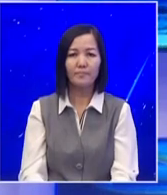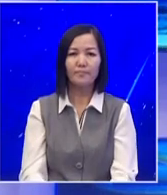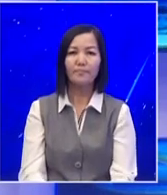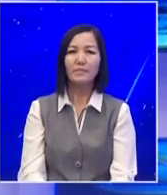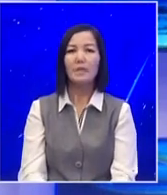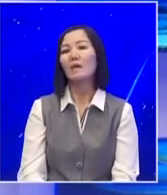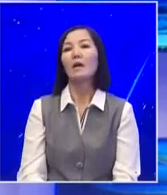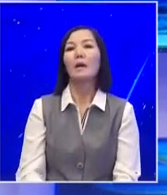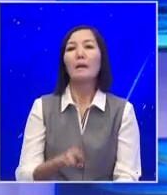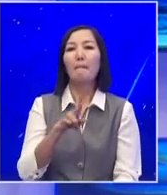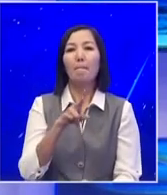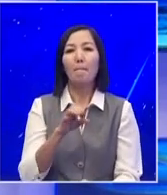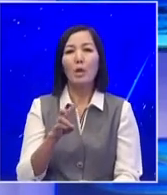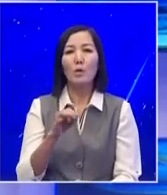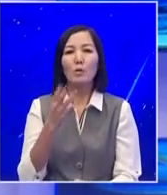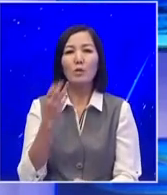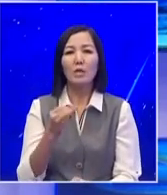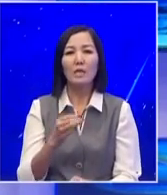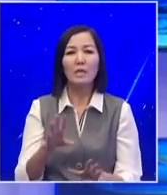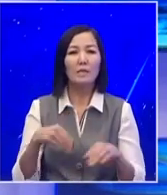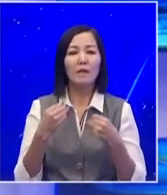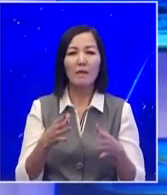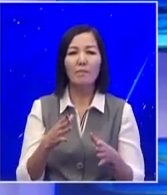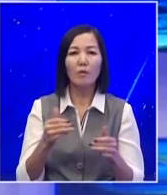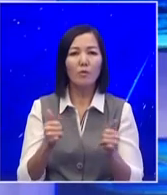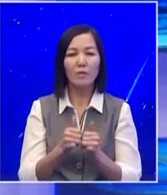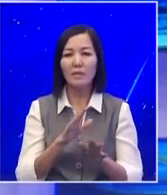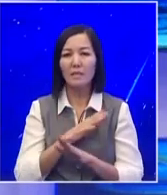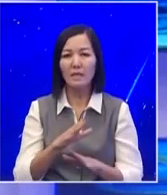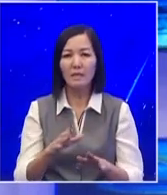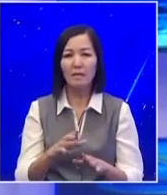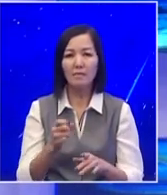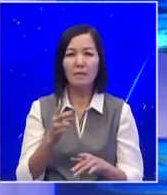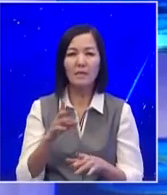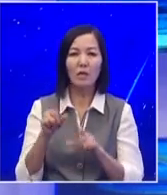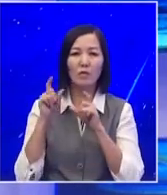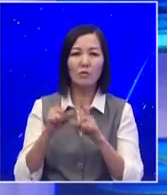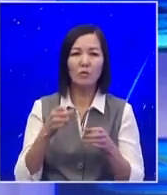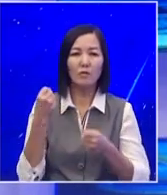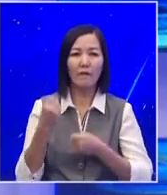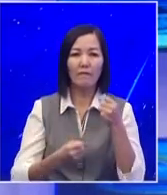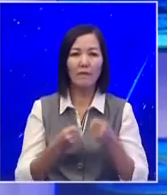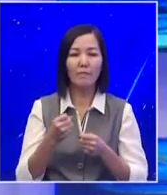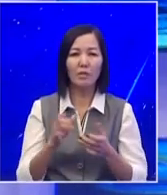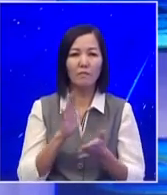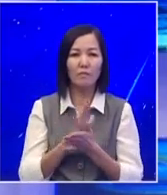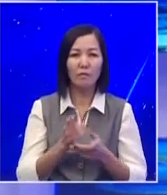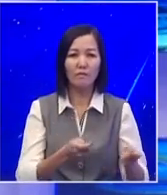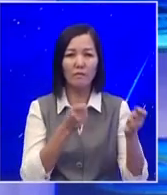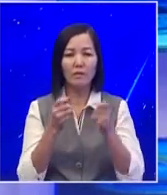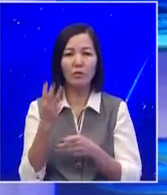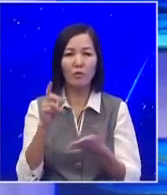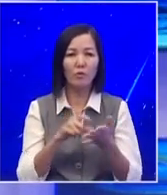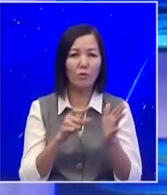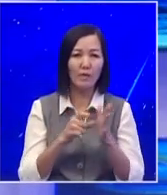Зловоние и тараканы. Столичный Плюшкин не давал покоя соседям. Несколько грузовых автомашин мусора вывезли из